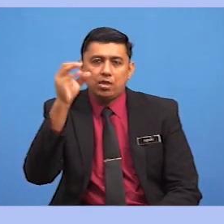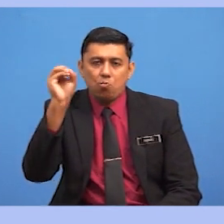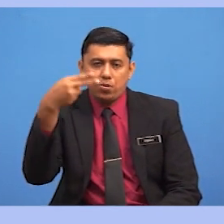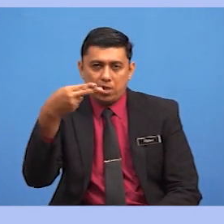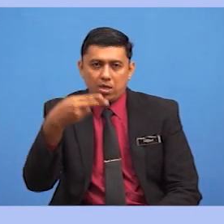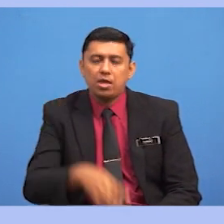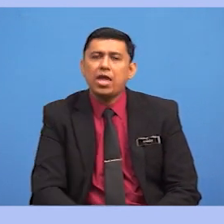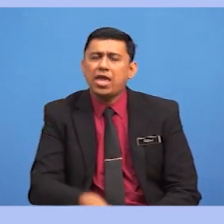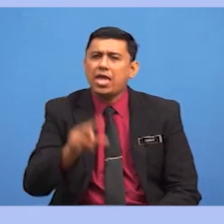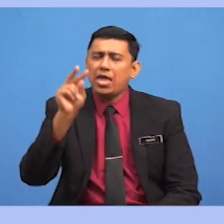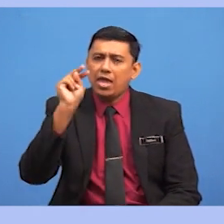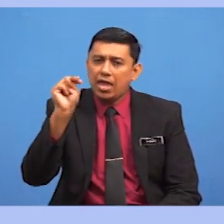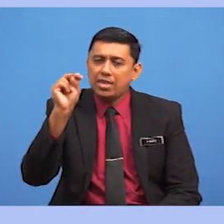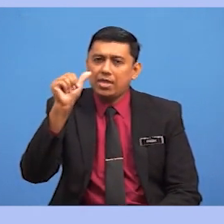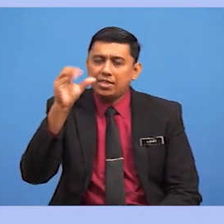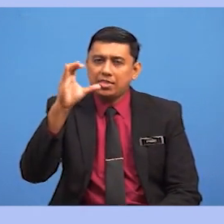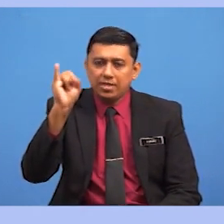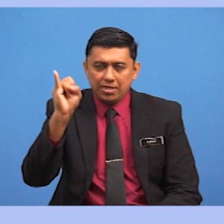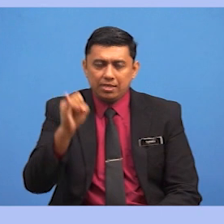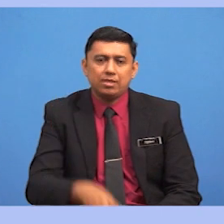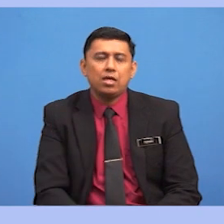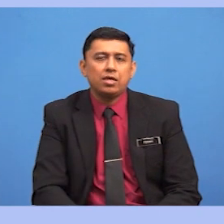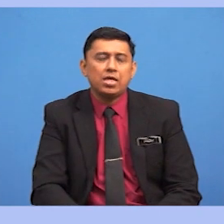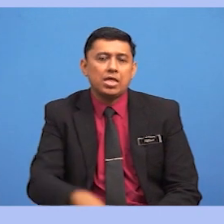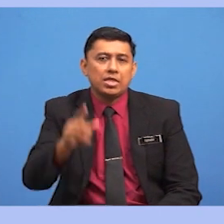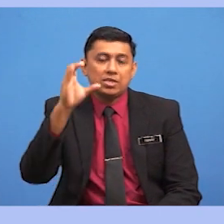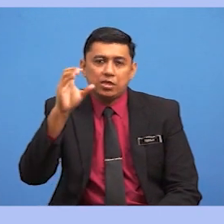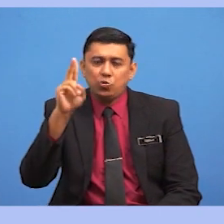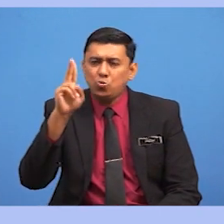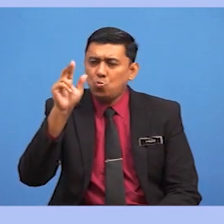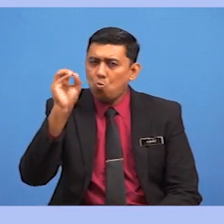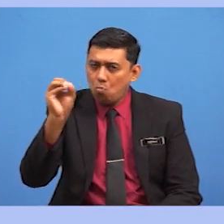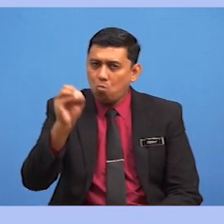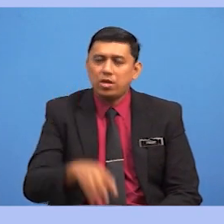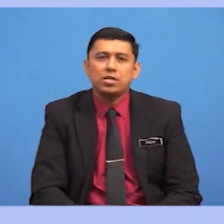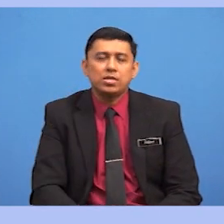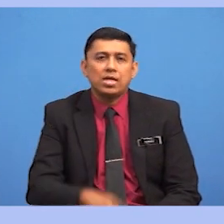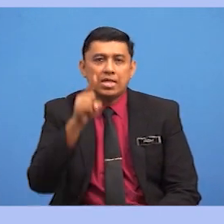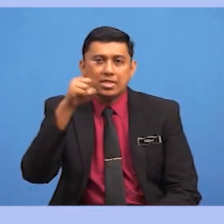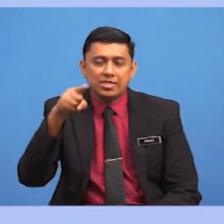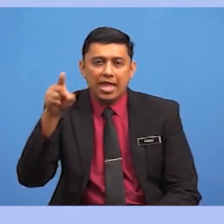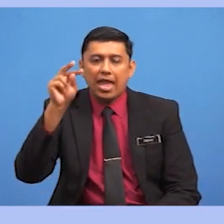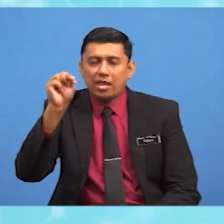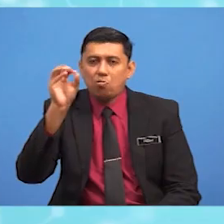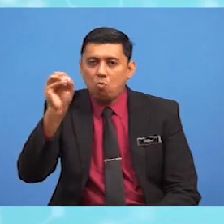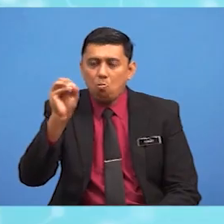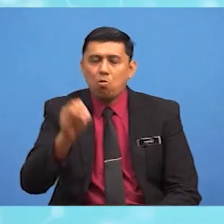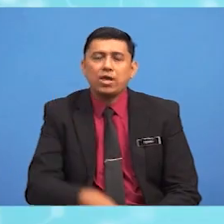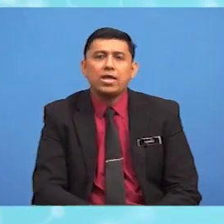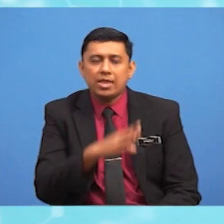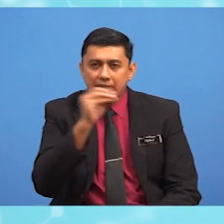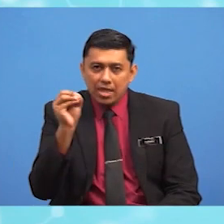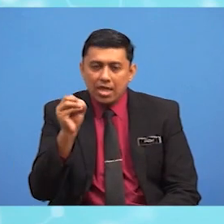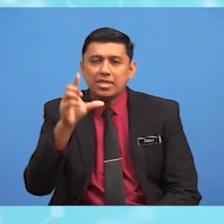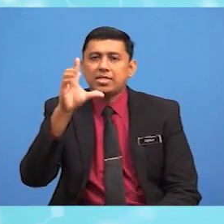natrium klorida, kuprum oksida, zinc oksida dan kalsium oksida.